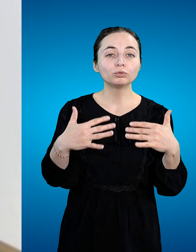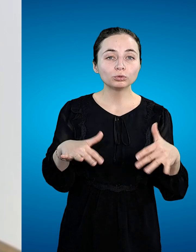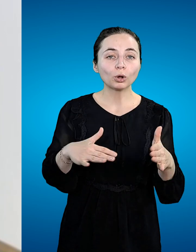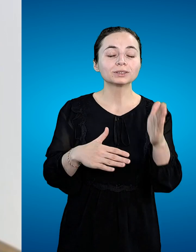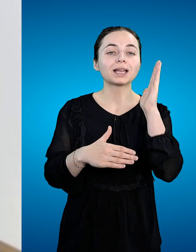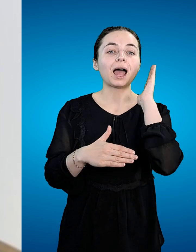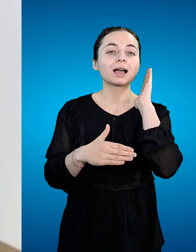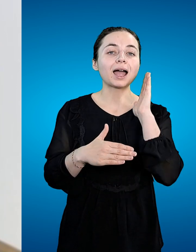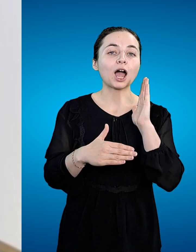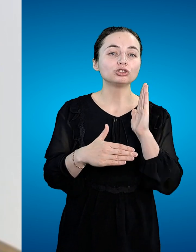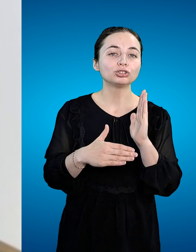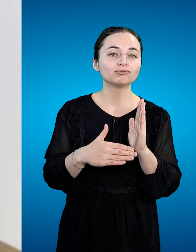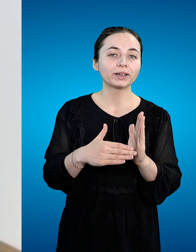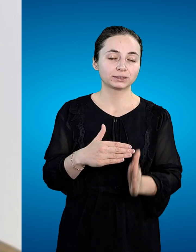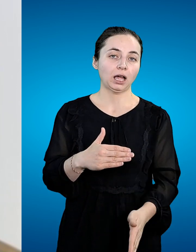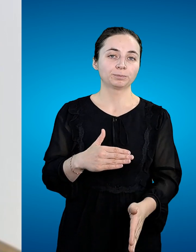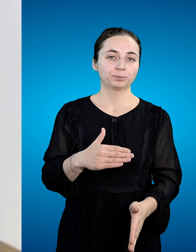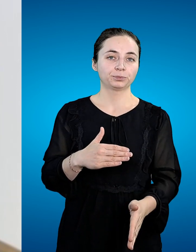все